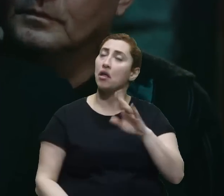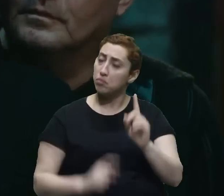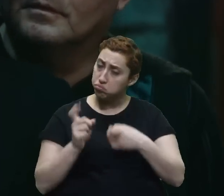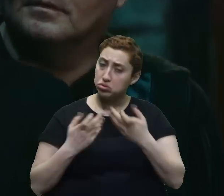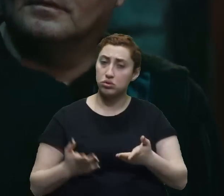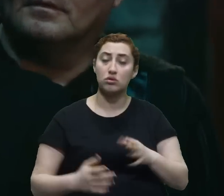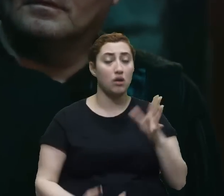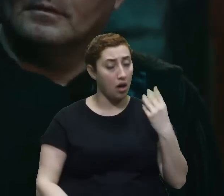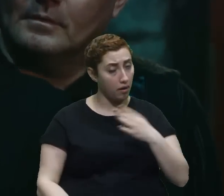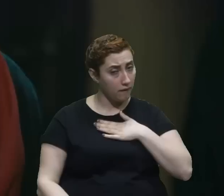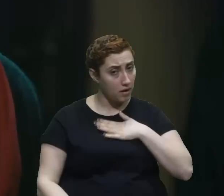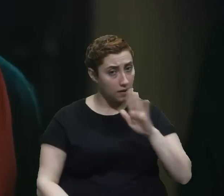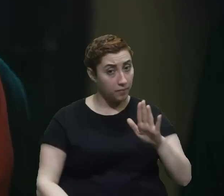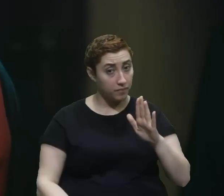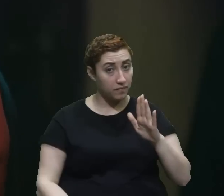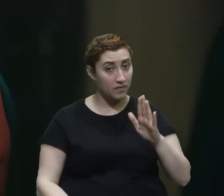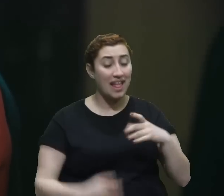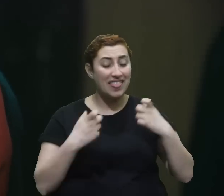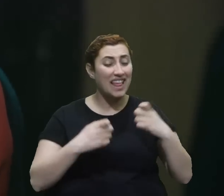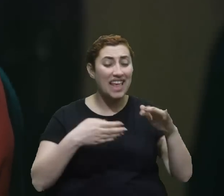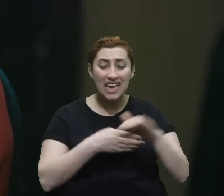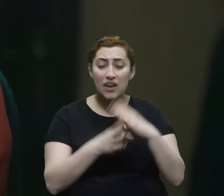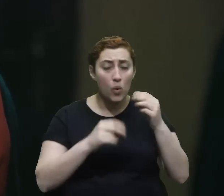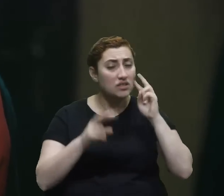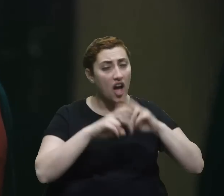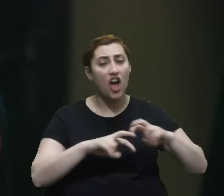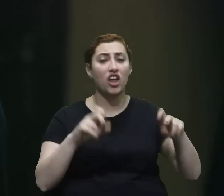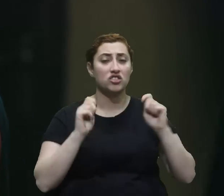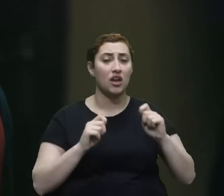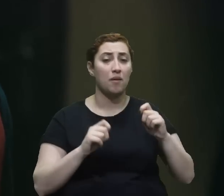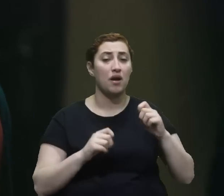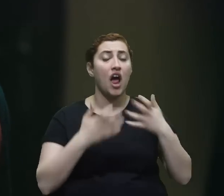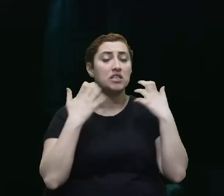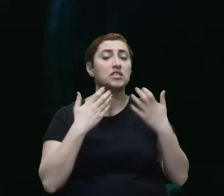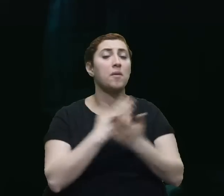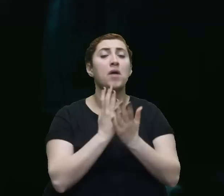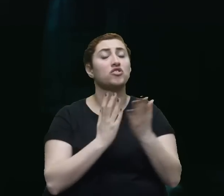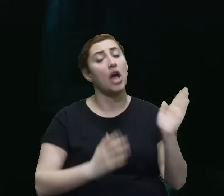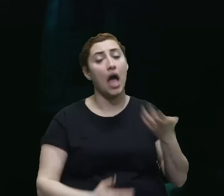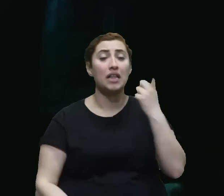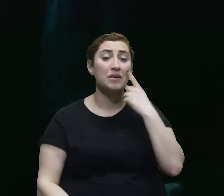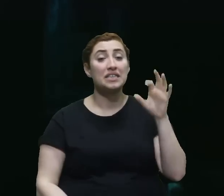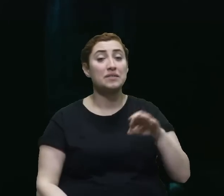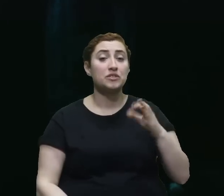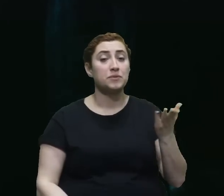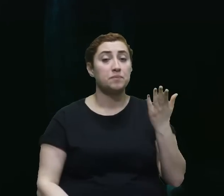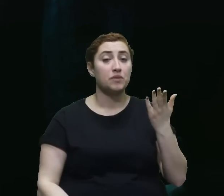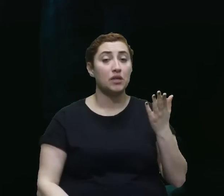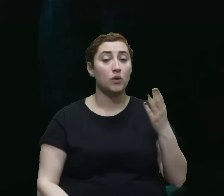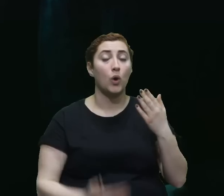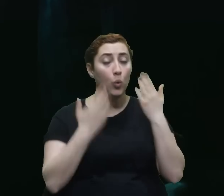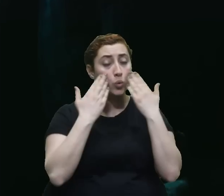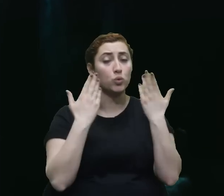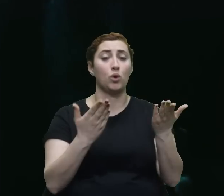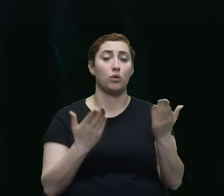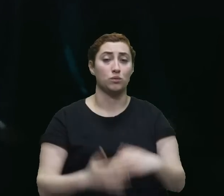buluruz. Eyvallah. İğne deliğine kadar araştırın. Aslan parçaları. Hadi bakalım şimdi. Uğurlar